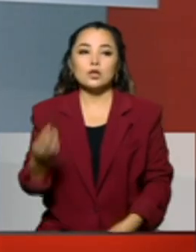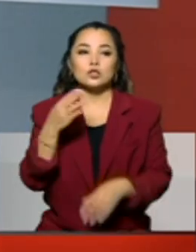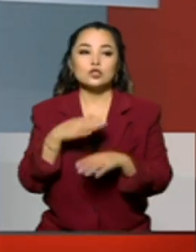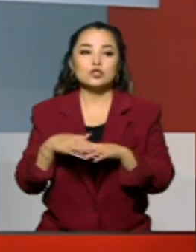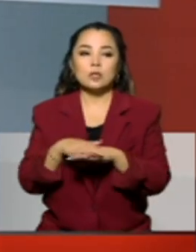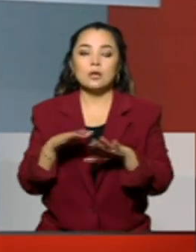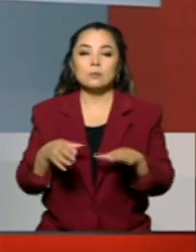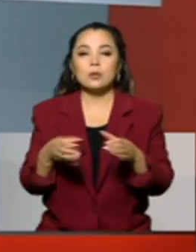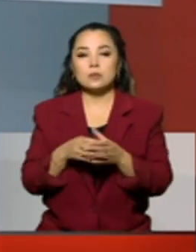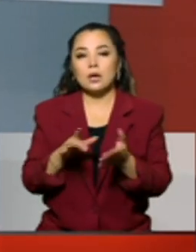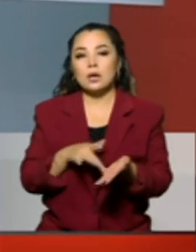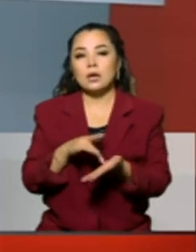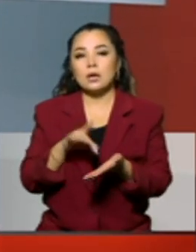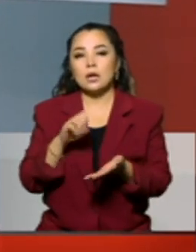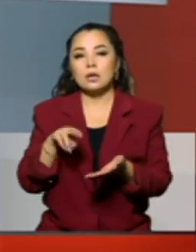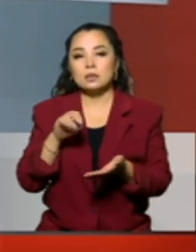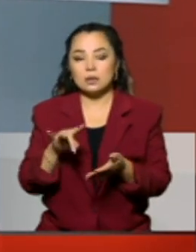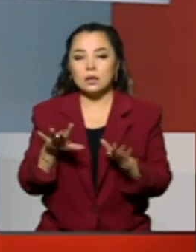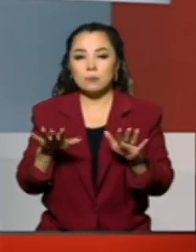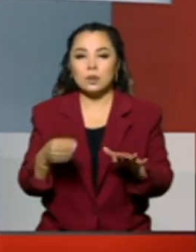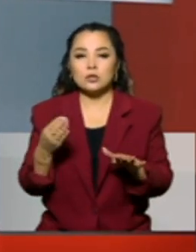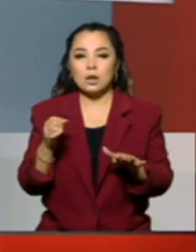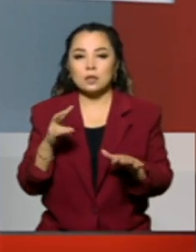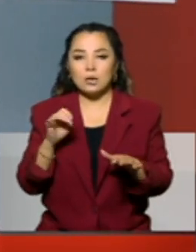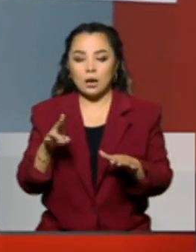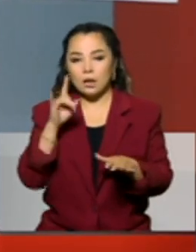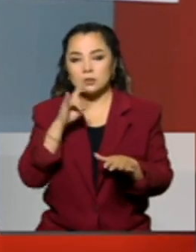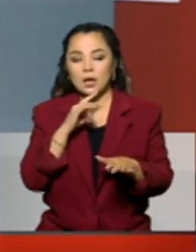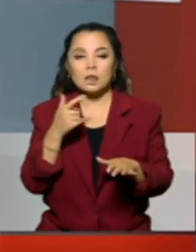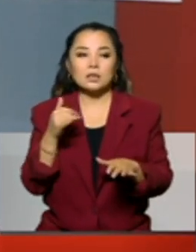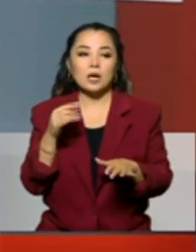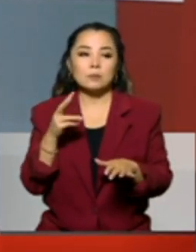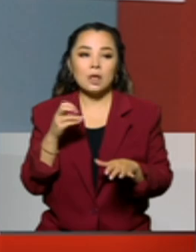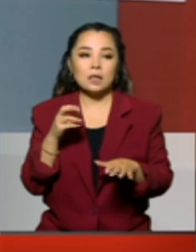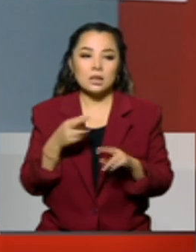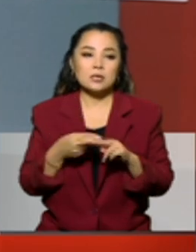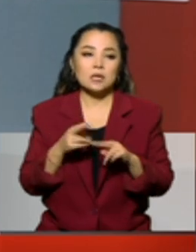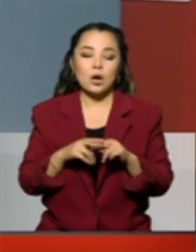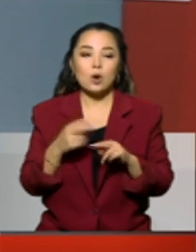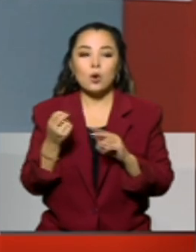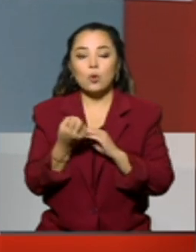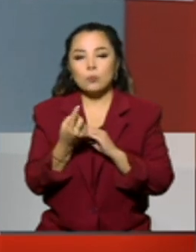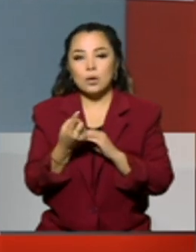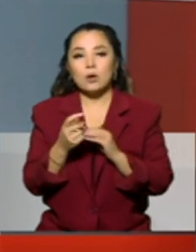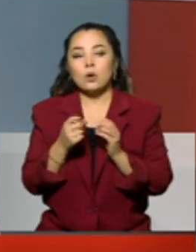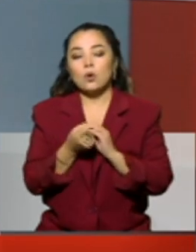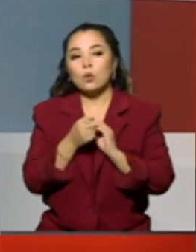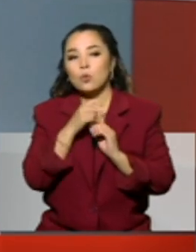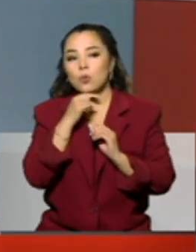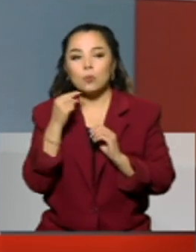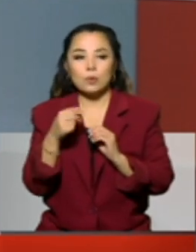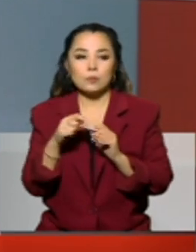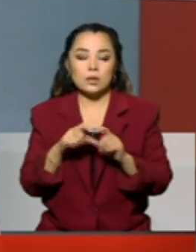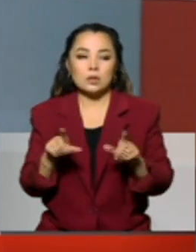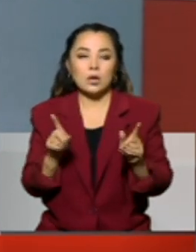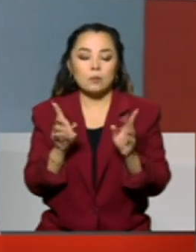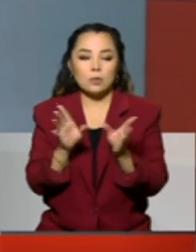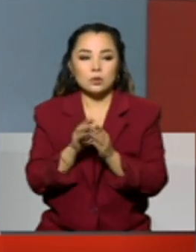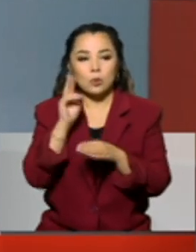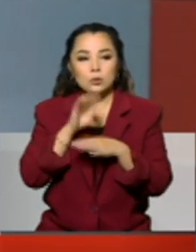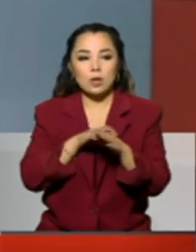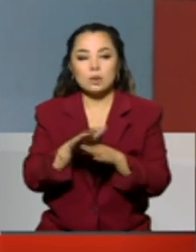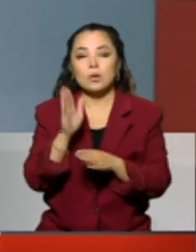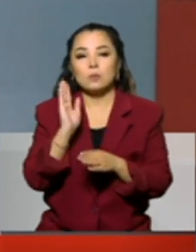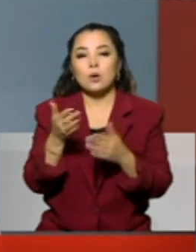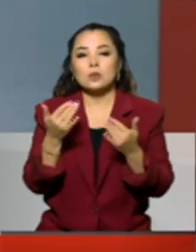Шығыстағы Риддер қаласындағы Шаңырақ қазақ гимназиясының оқушылары биылда нөмірі 11-ші орыс мектебімен бірге оқиды. Өткені